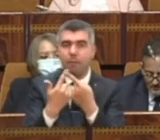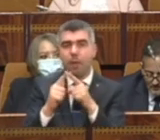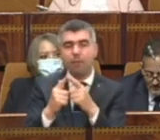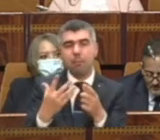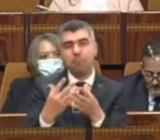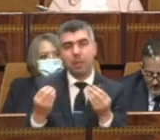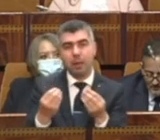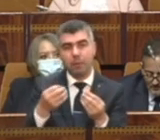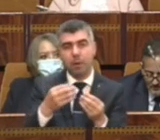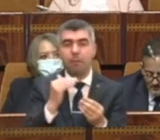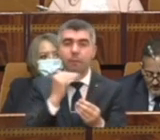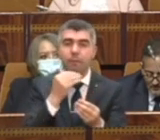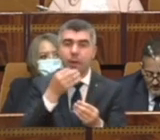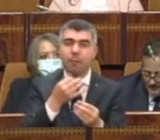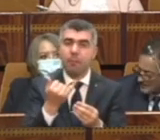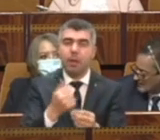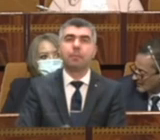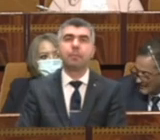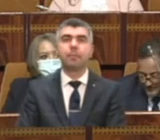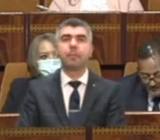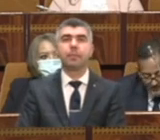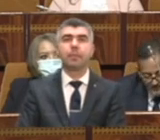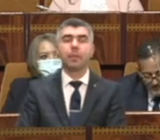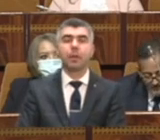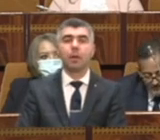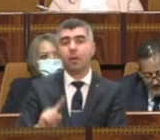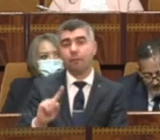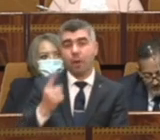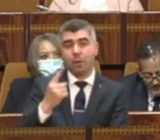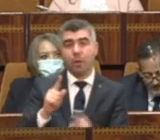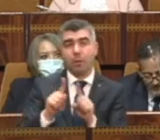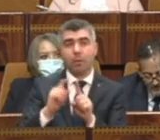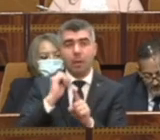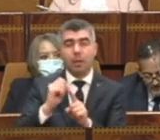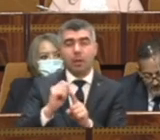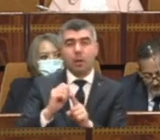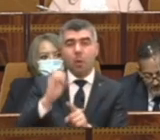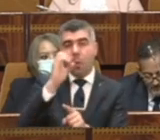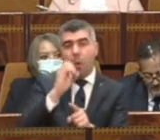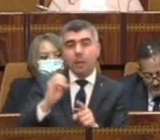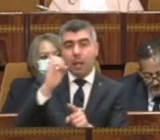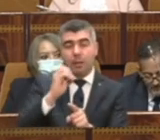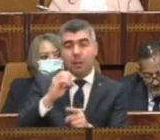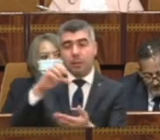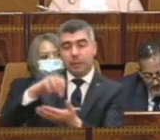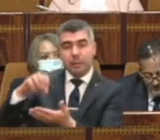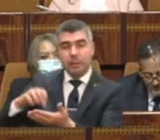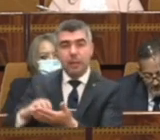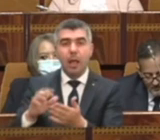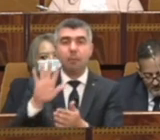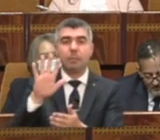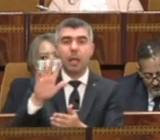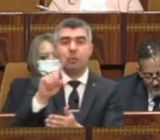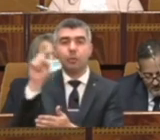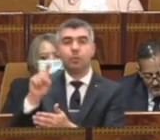تدخلا عاجلا. سيد الوزيرة، بداية على مستوى قطب طازناخ الكبرى بإقليم ورزات التي تضم 5 جماعات،